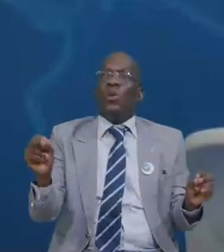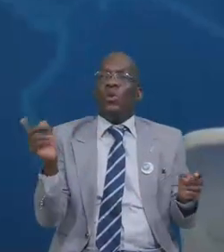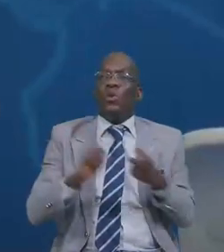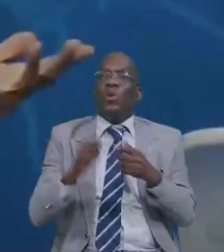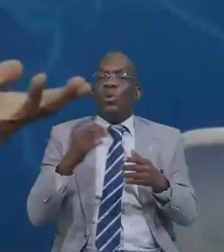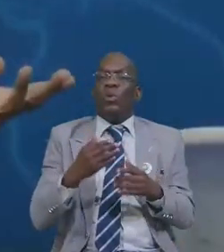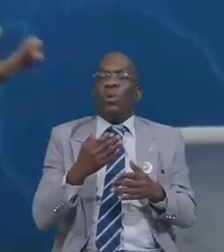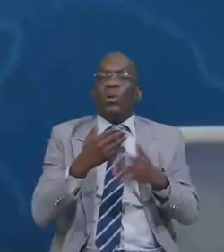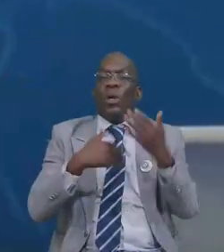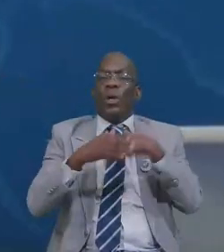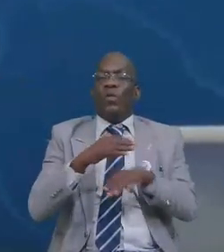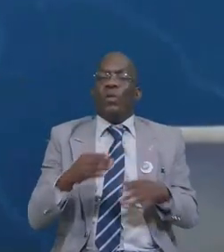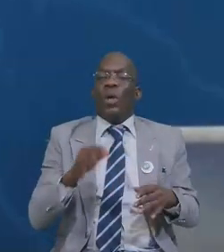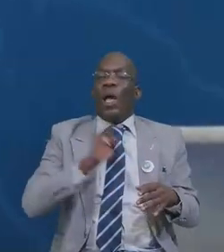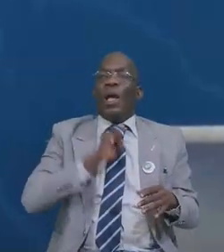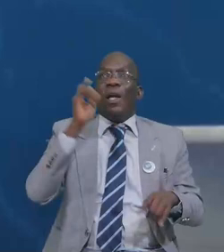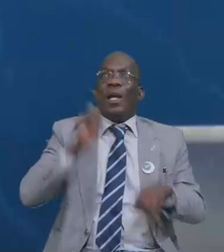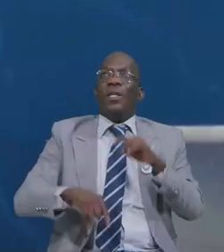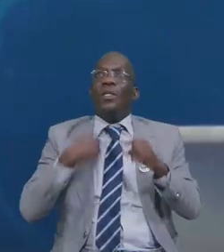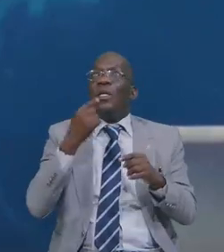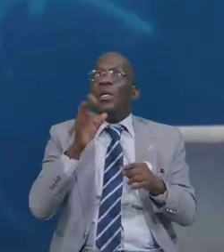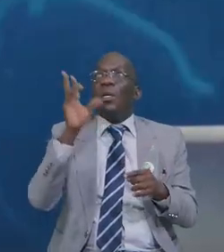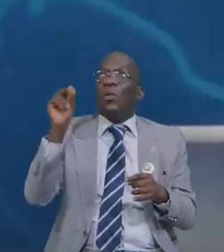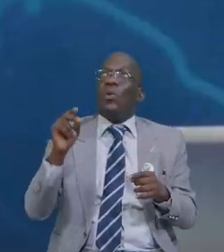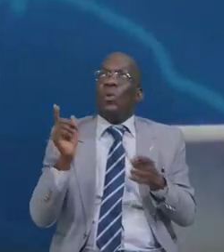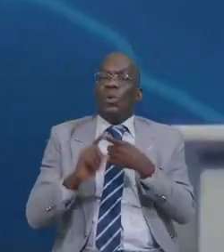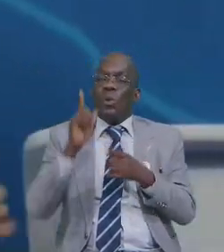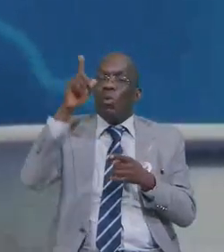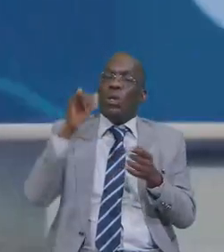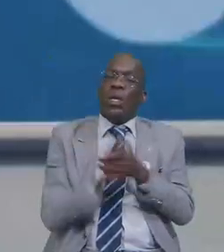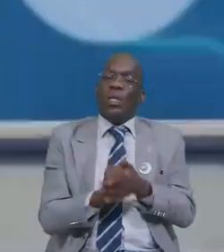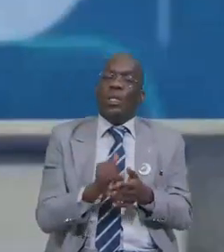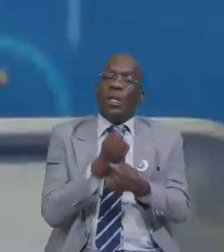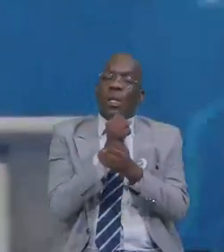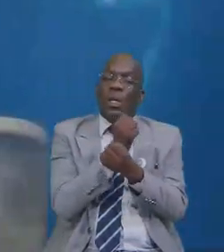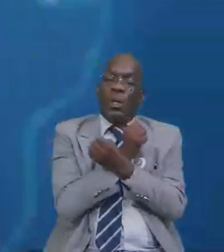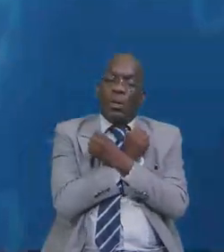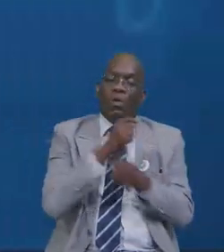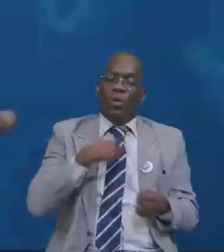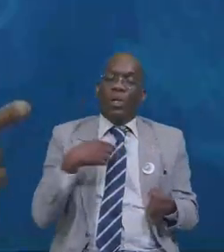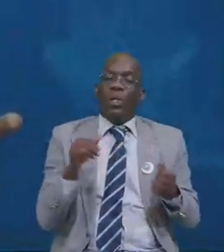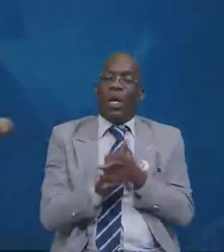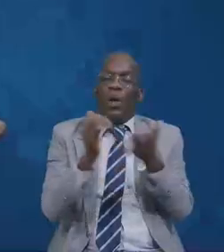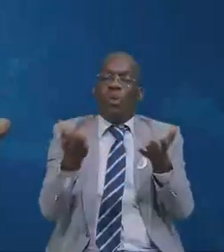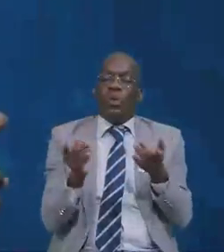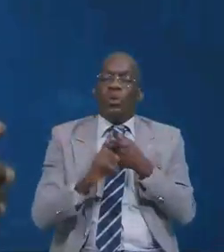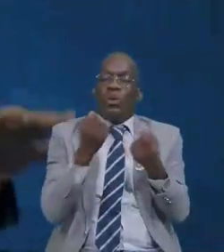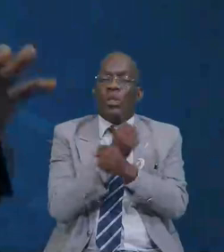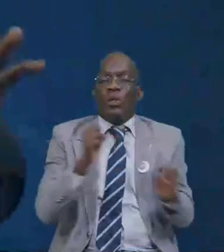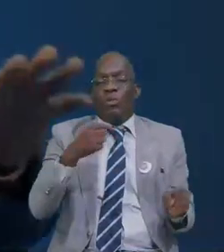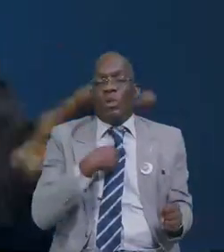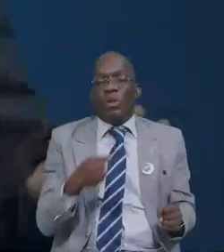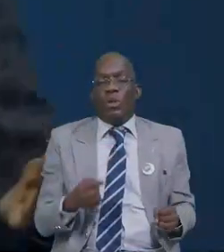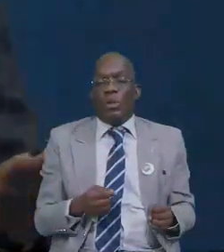Dieu Tout-Puissant. Je ne peux pas dire non à celui qui m'aime et qui veut me sauver. La tête baissée, les yeux